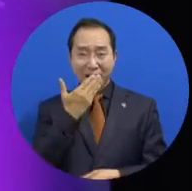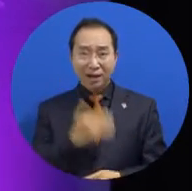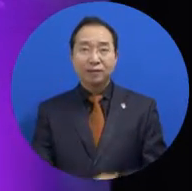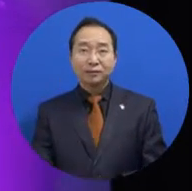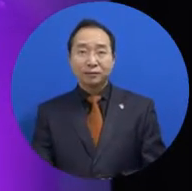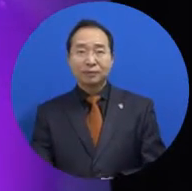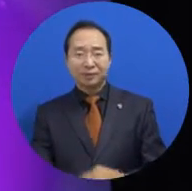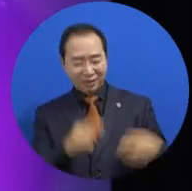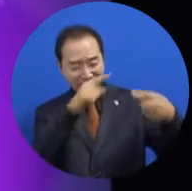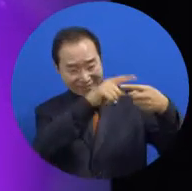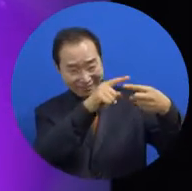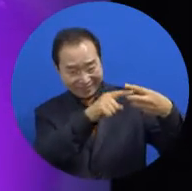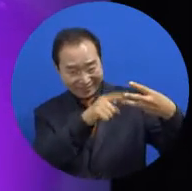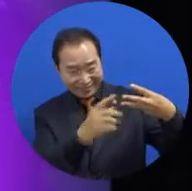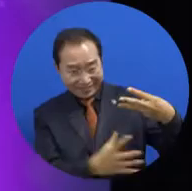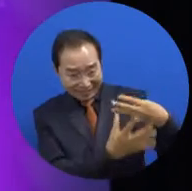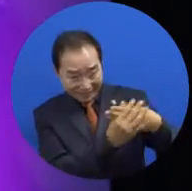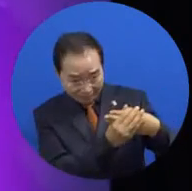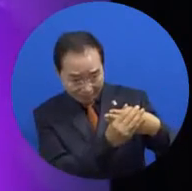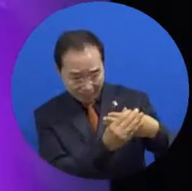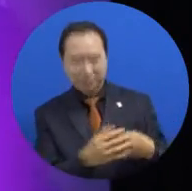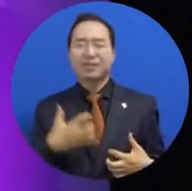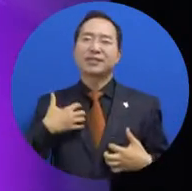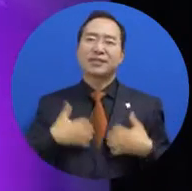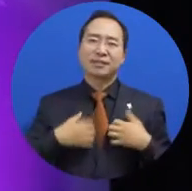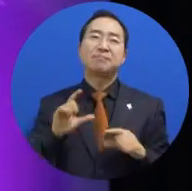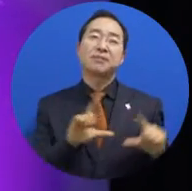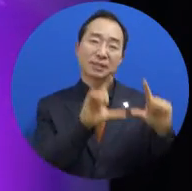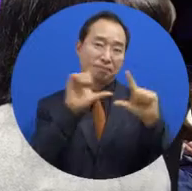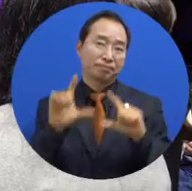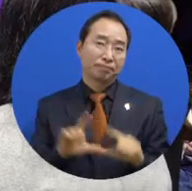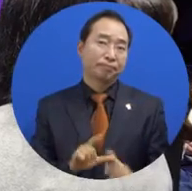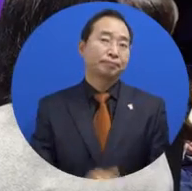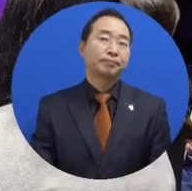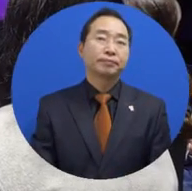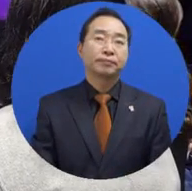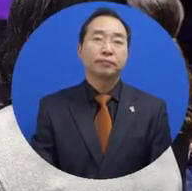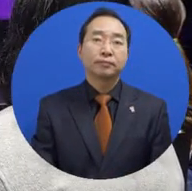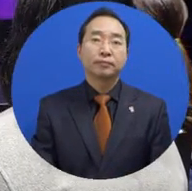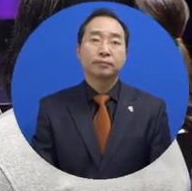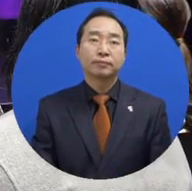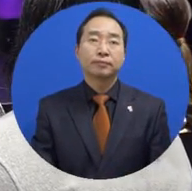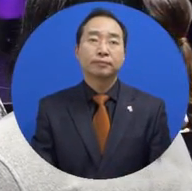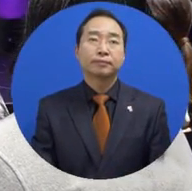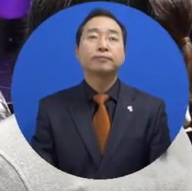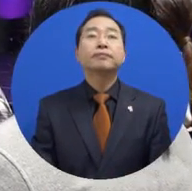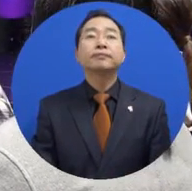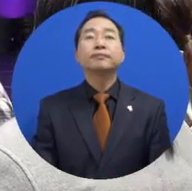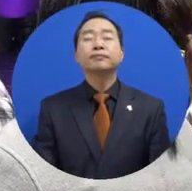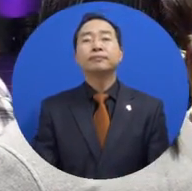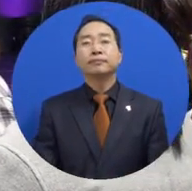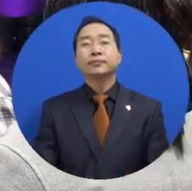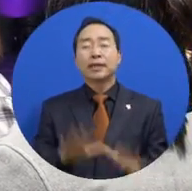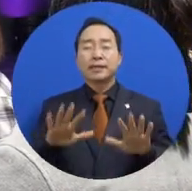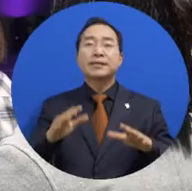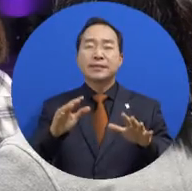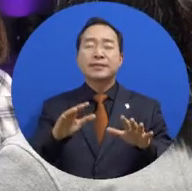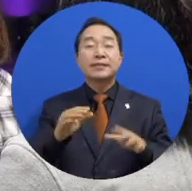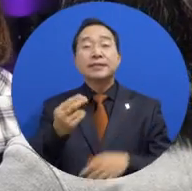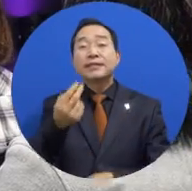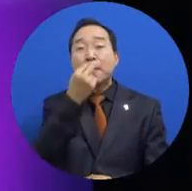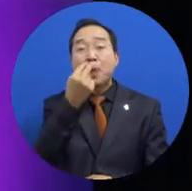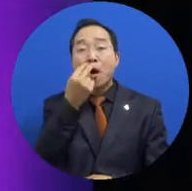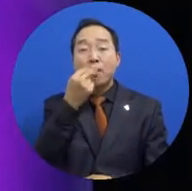편안해진다. 그래서 이제 이게 유쾌한 삼중주라고 하는 겁니다. 예. 그럼 이제 이 존재론적인